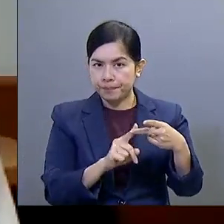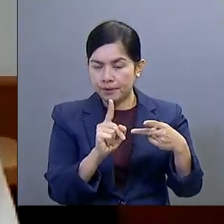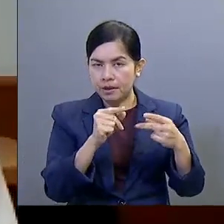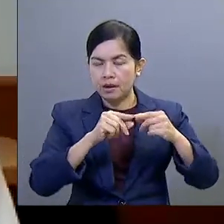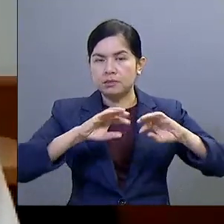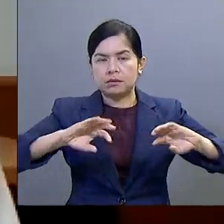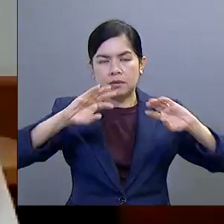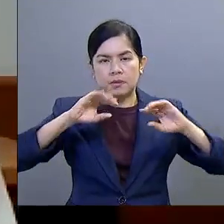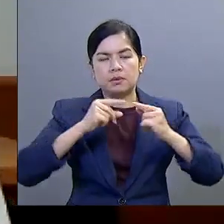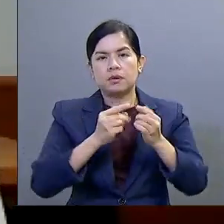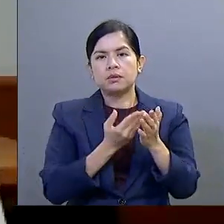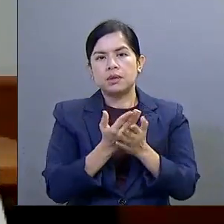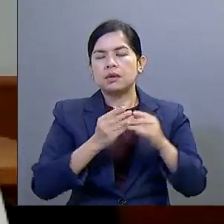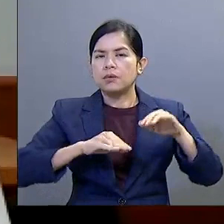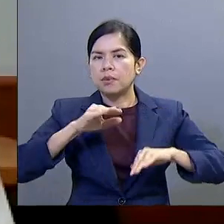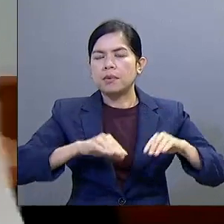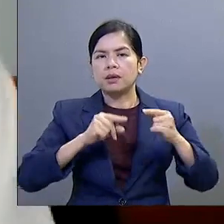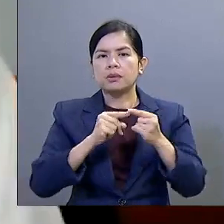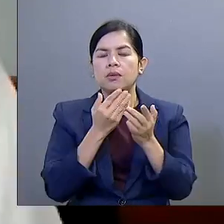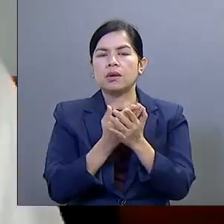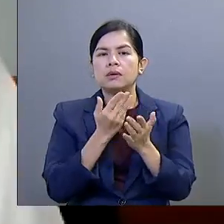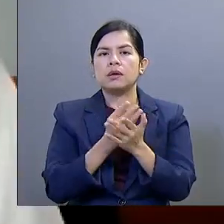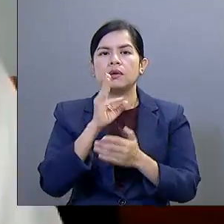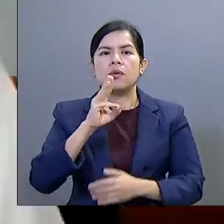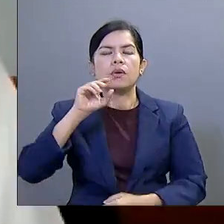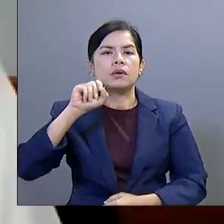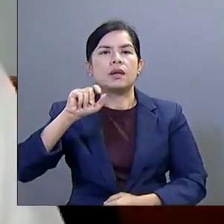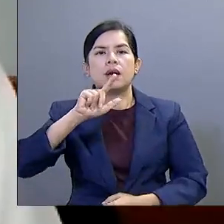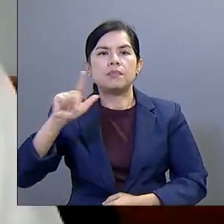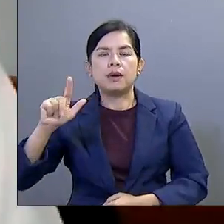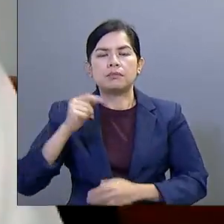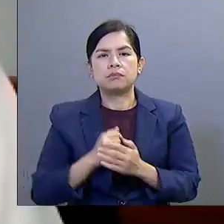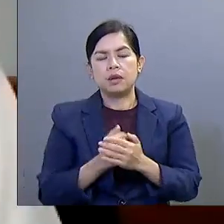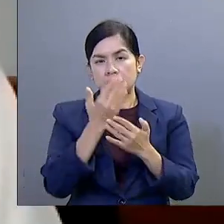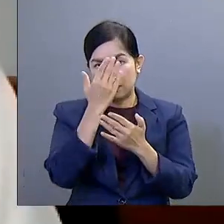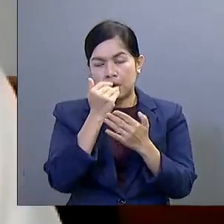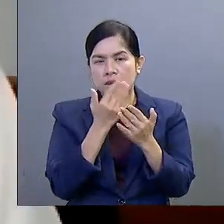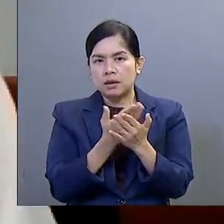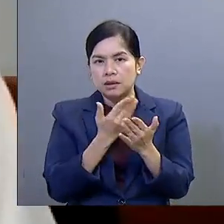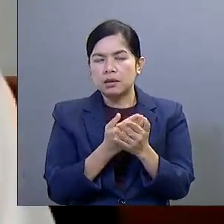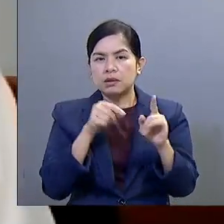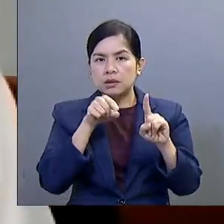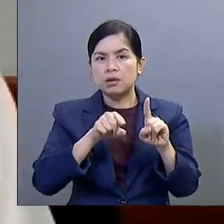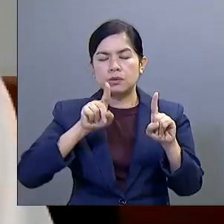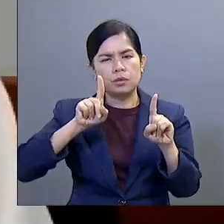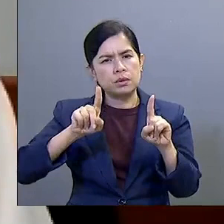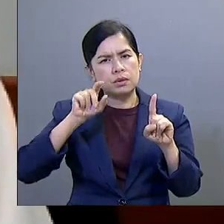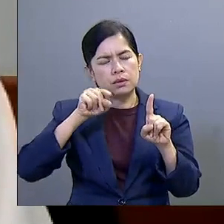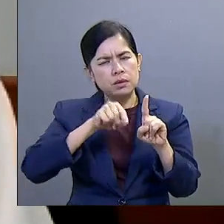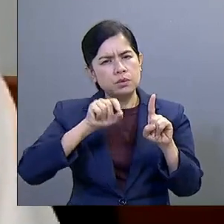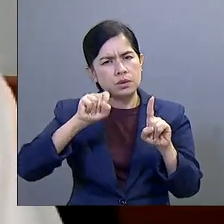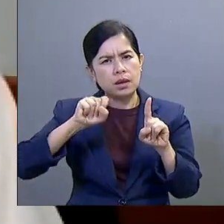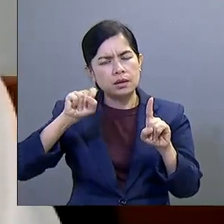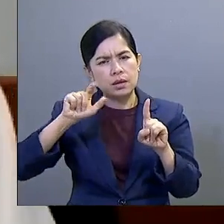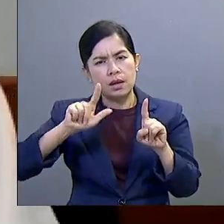ฐบาลปัจจุบันจ่ายเนี่ยก็คือไม่ต่ำกว่า 600,000 ล้านบาทเราก็จะเห็นว่า 1.2 ล้านล้านบาทในช่วง10ปีเนี่ยเราไม่ได้ทำให้เกษตรกรเข้มแข็ง